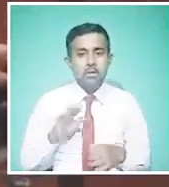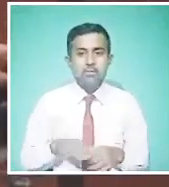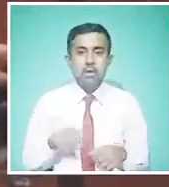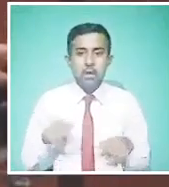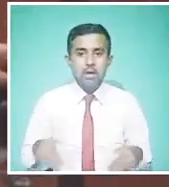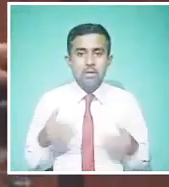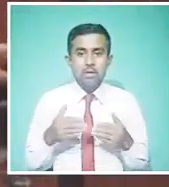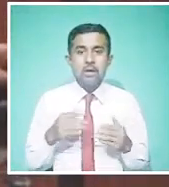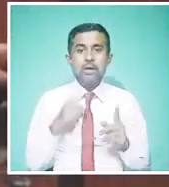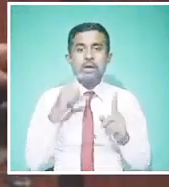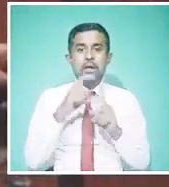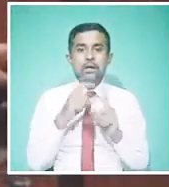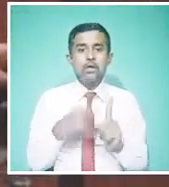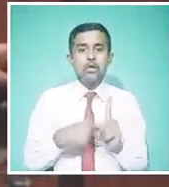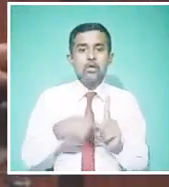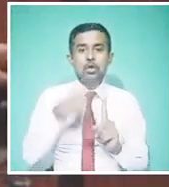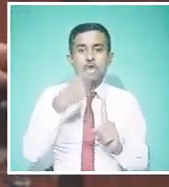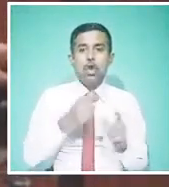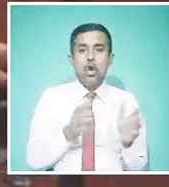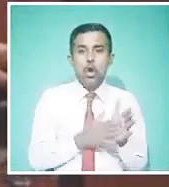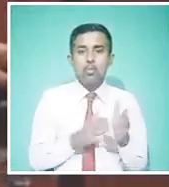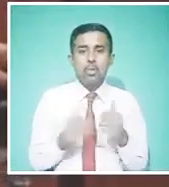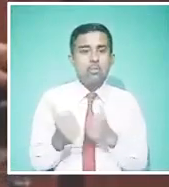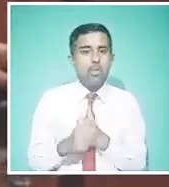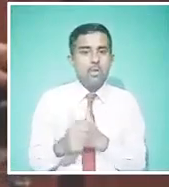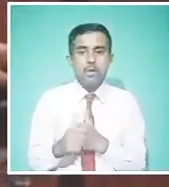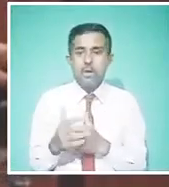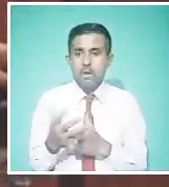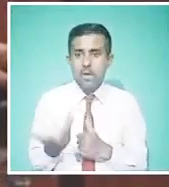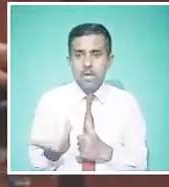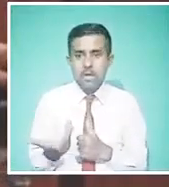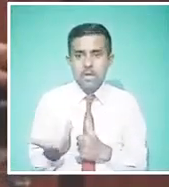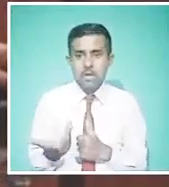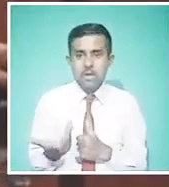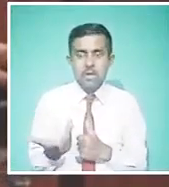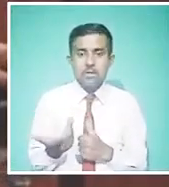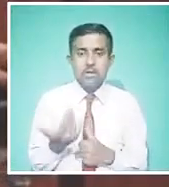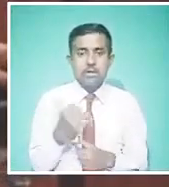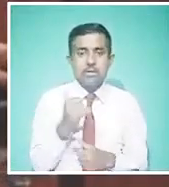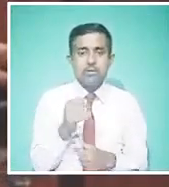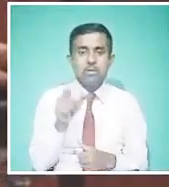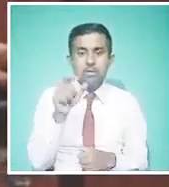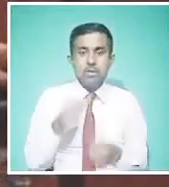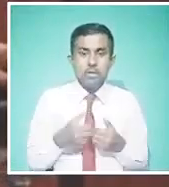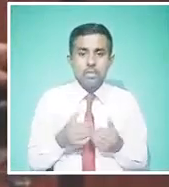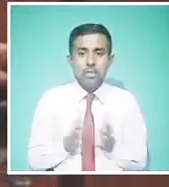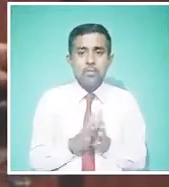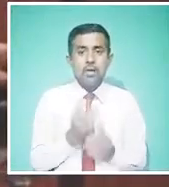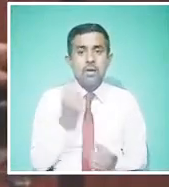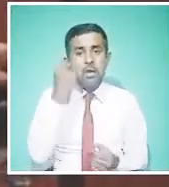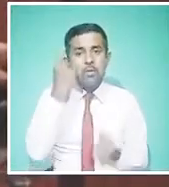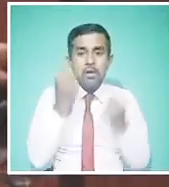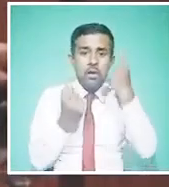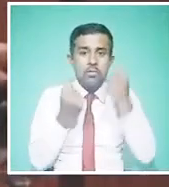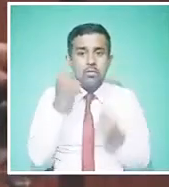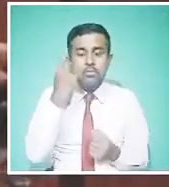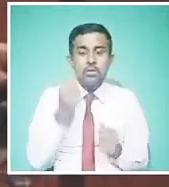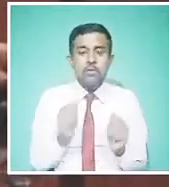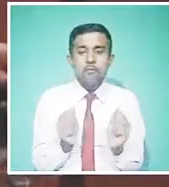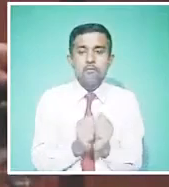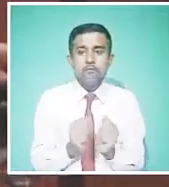காரணமாக அதிகாரிகள் தன்னிச்சையாக செயல்படுகின்றார்கள். மீனவர்களுடைய விவசாயிகளுடைய பிரச்சனைகளை பற்றி ஆராய்வதில்லை. அவர்கள்